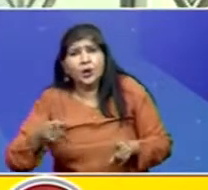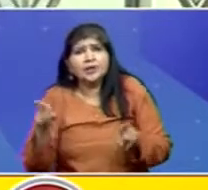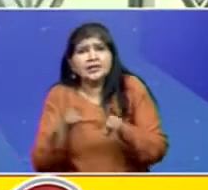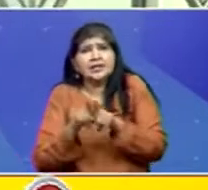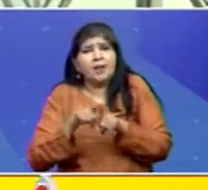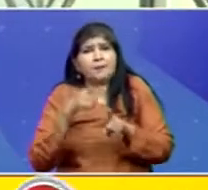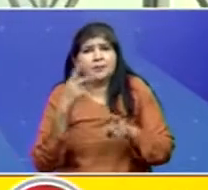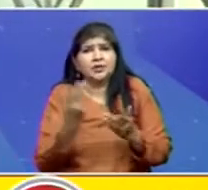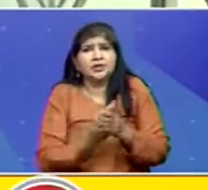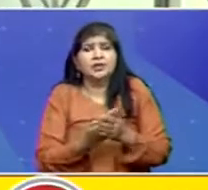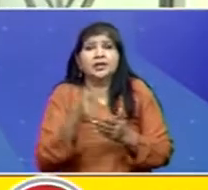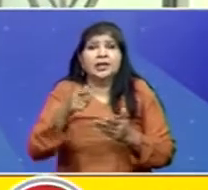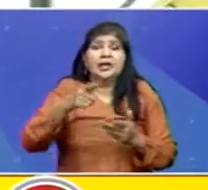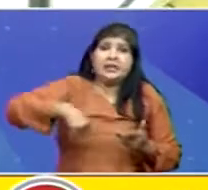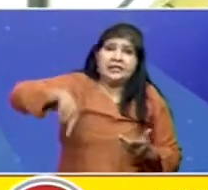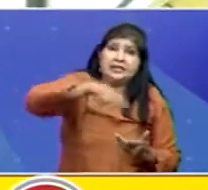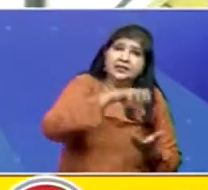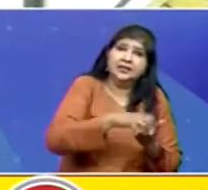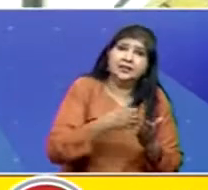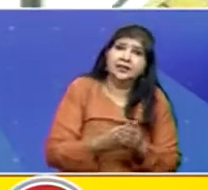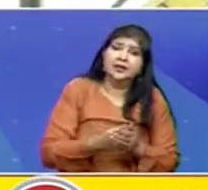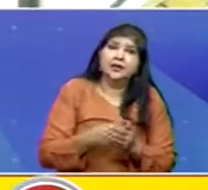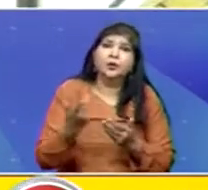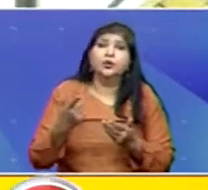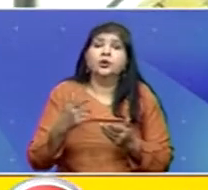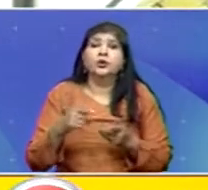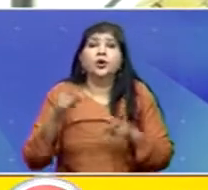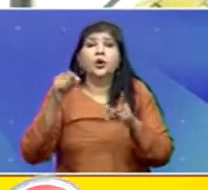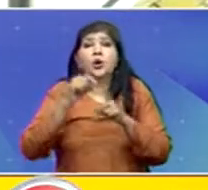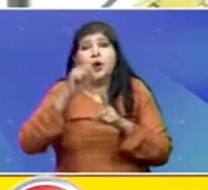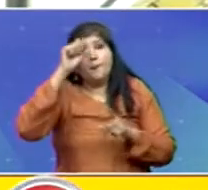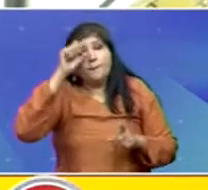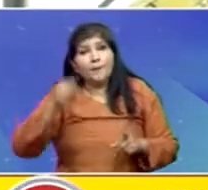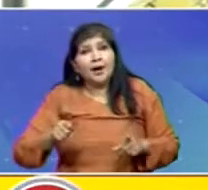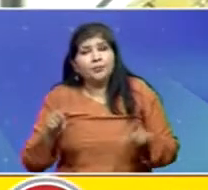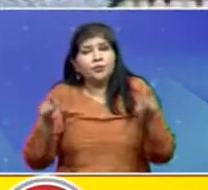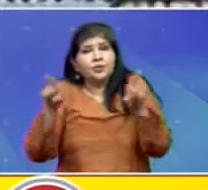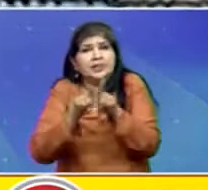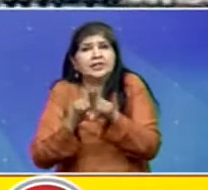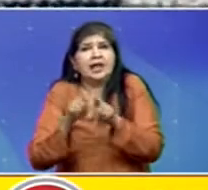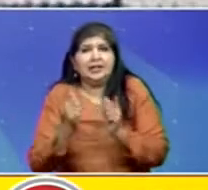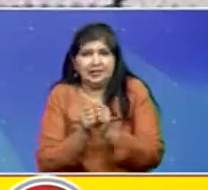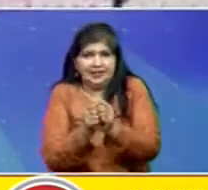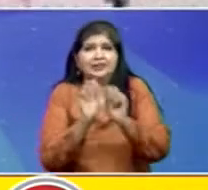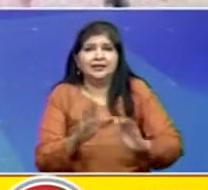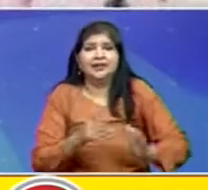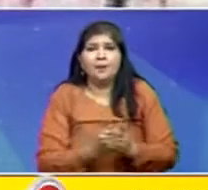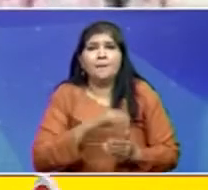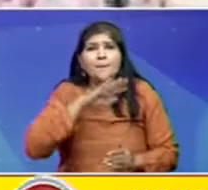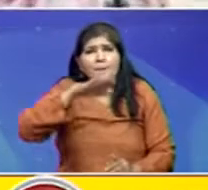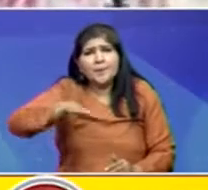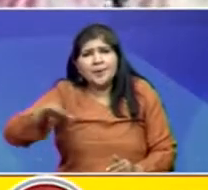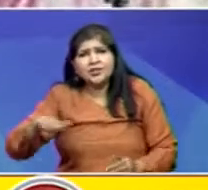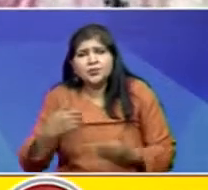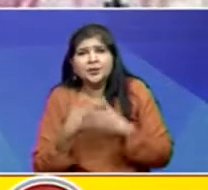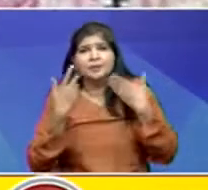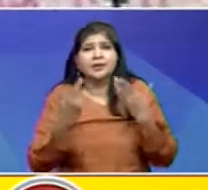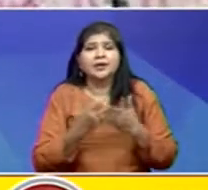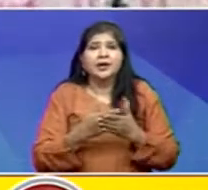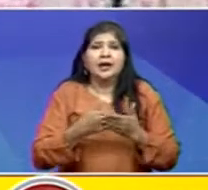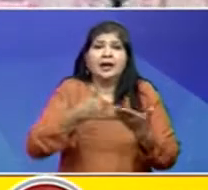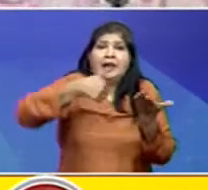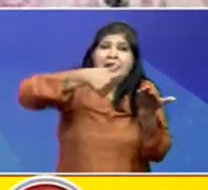हूं यह जि बन में डाक